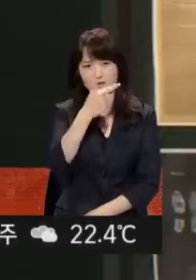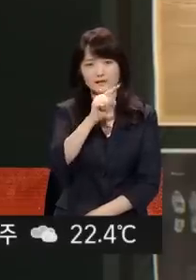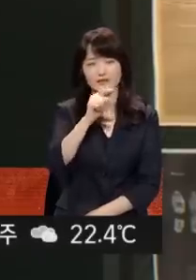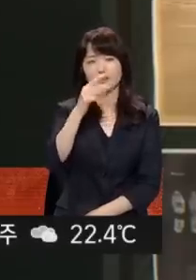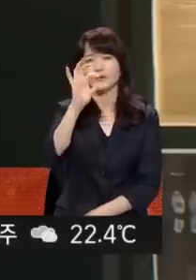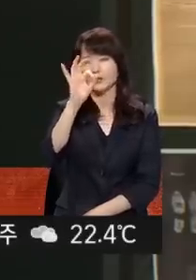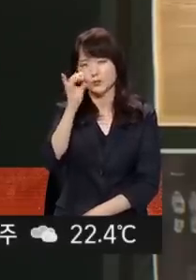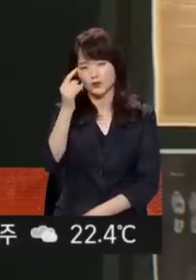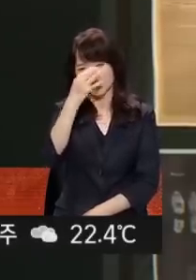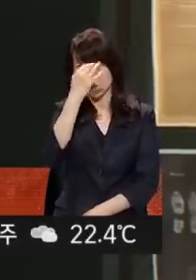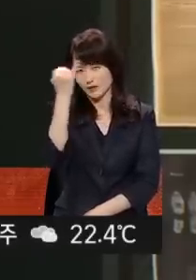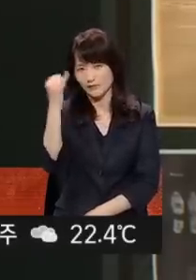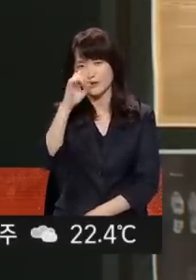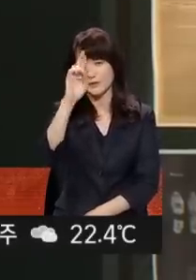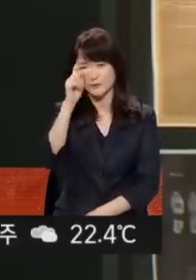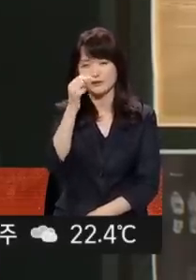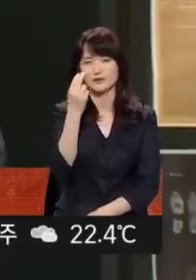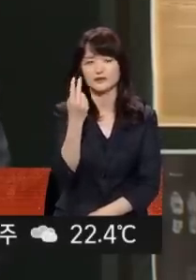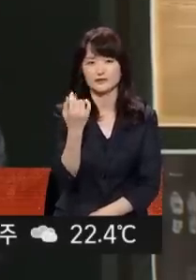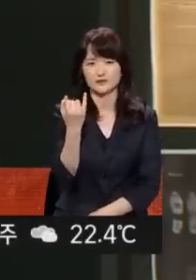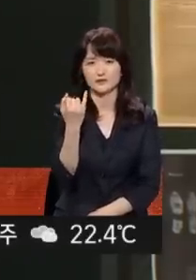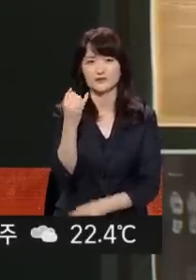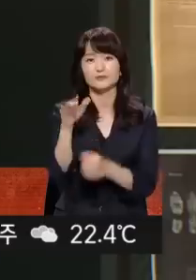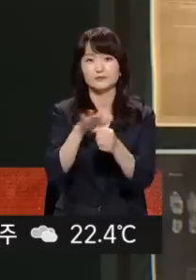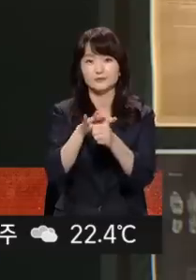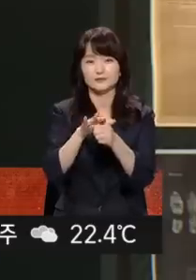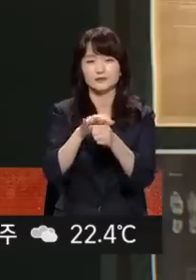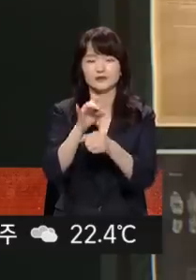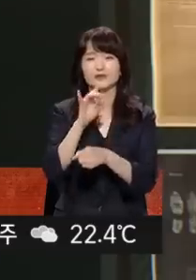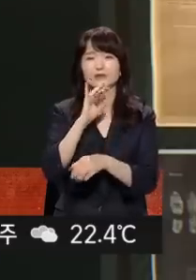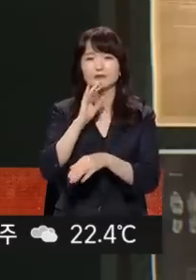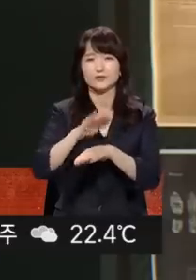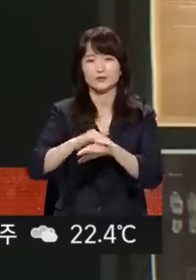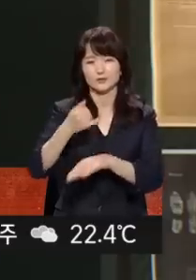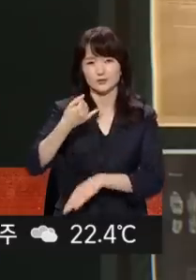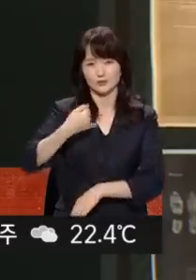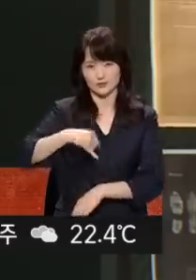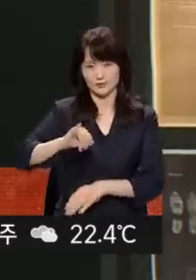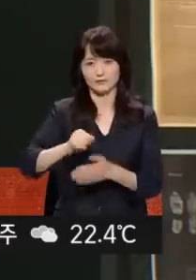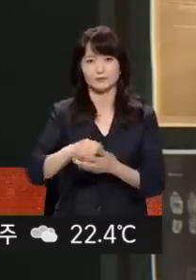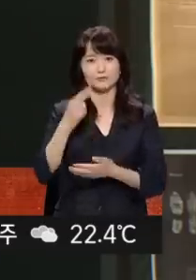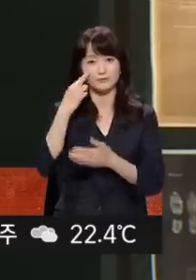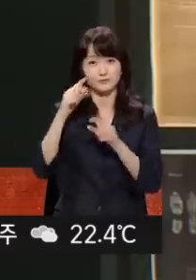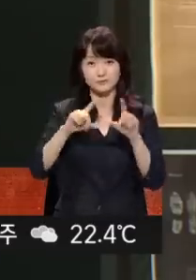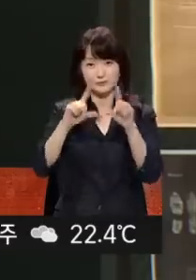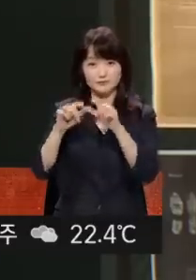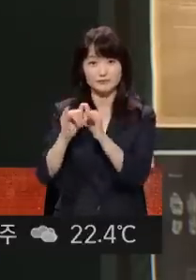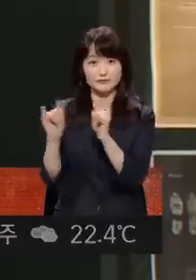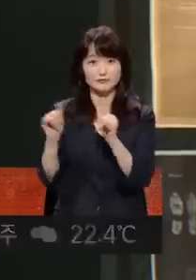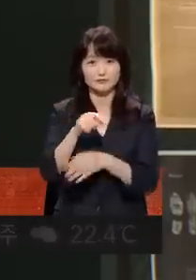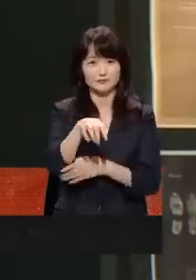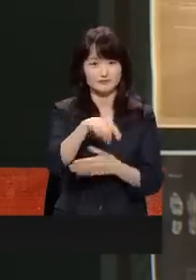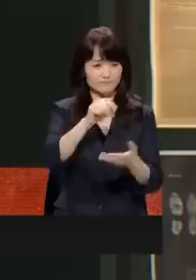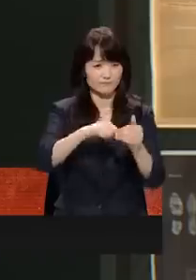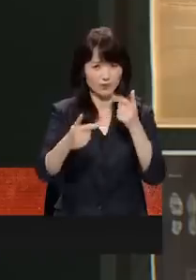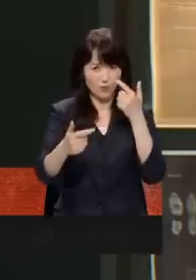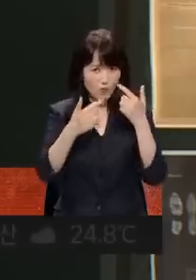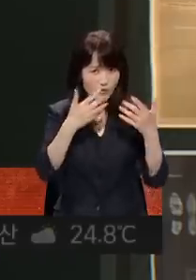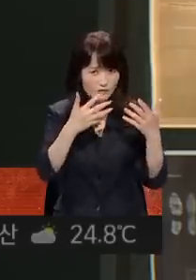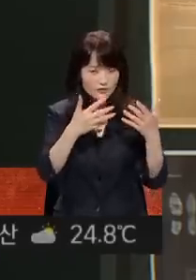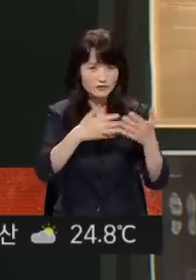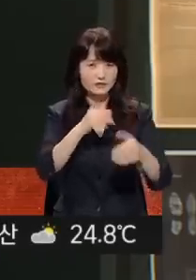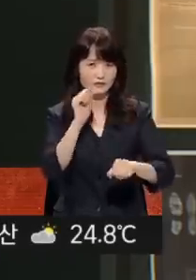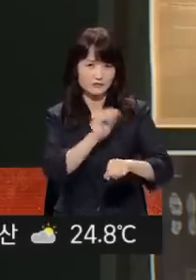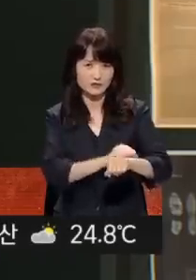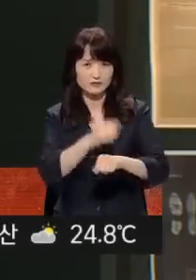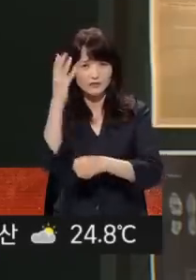외할머니 박선자님 사랑해요 하신 외손녀 강세현님 자 미국사는 교포입니다 여기 판사들 정말 화끈합니다 한국